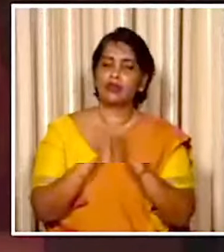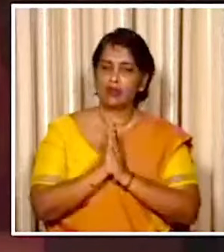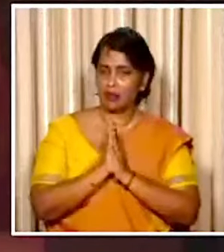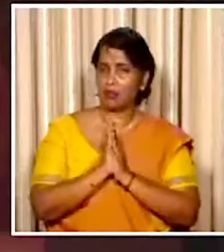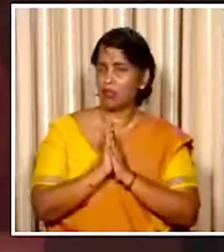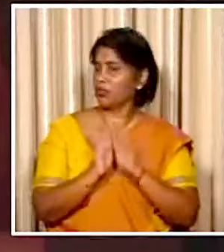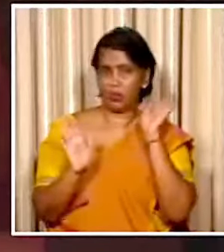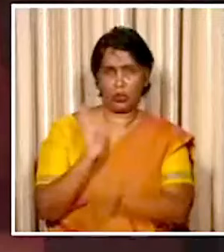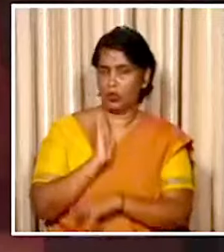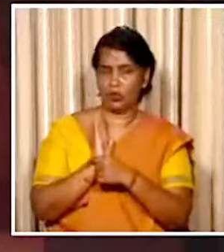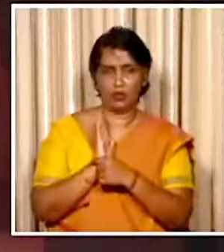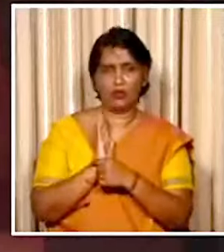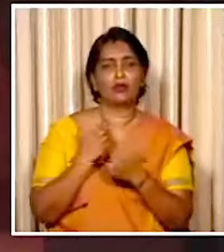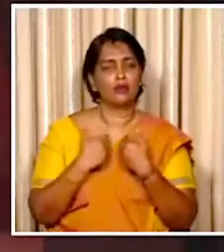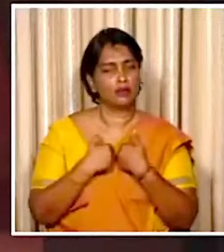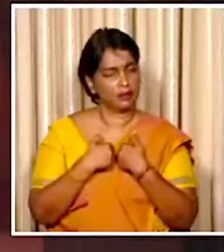ප්‍රතික්ෂේප කරලා අපේ